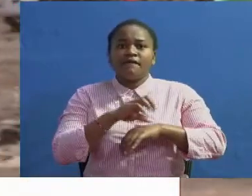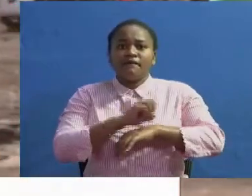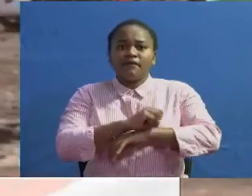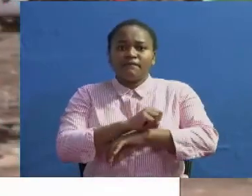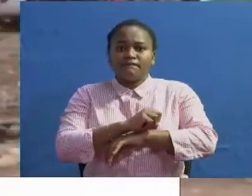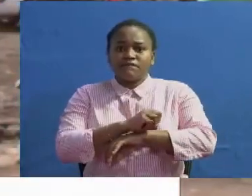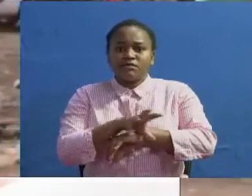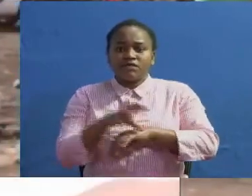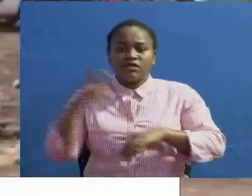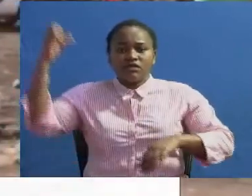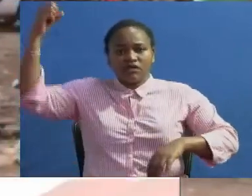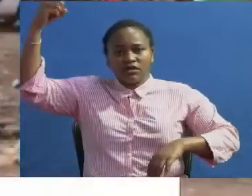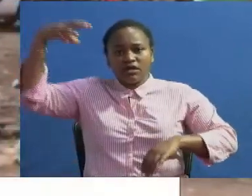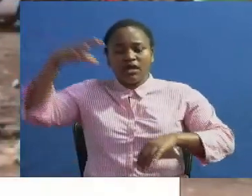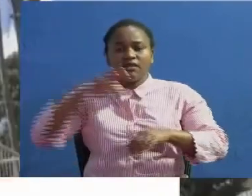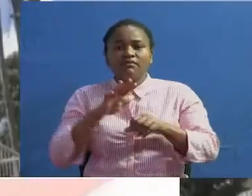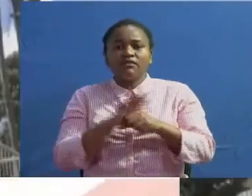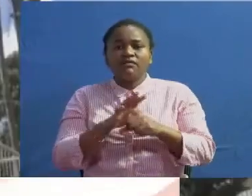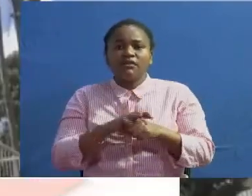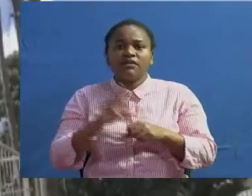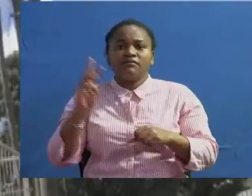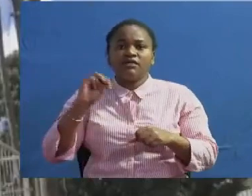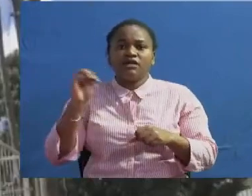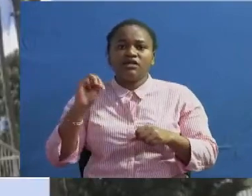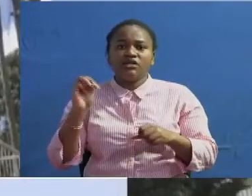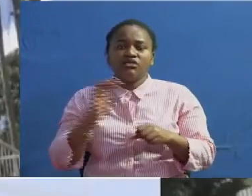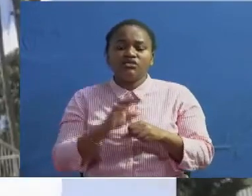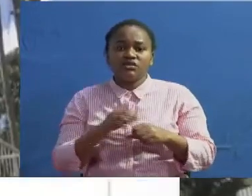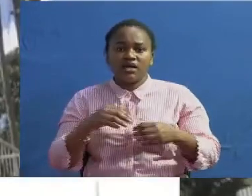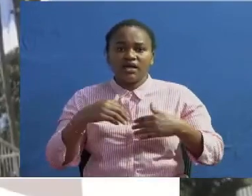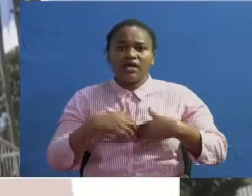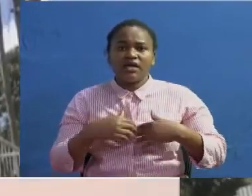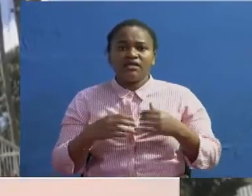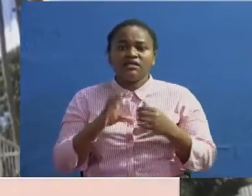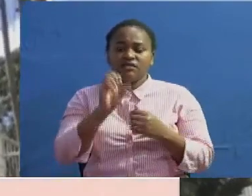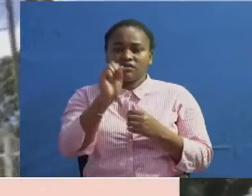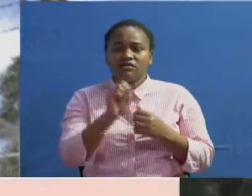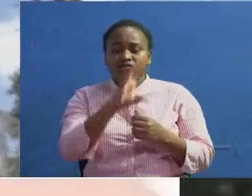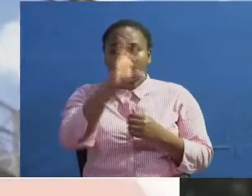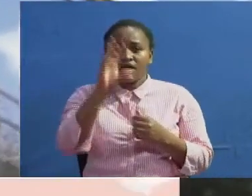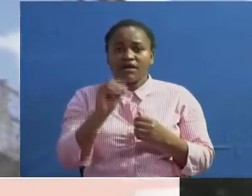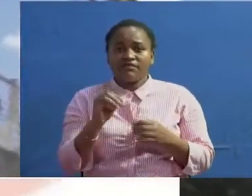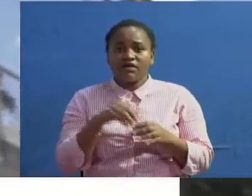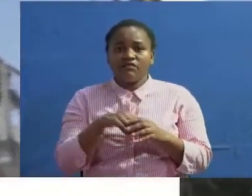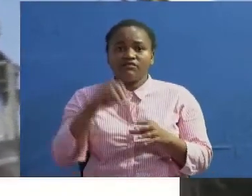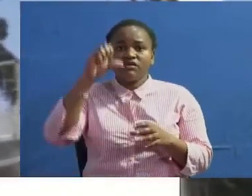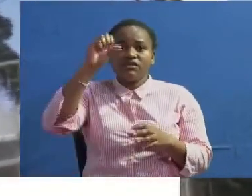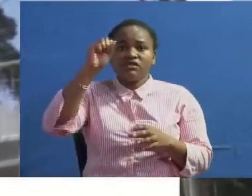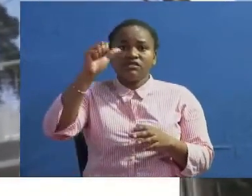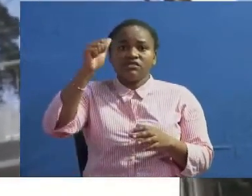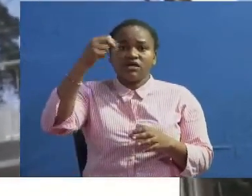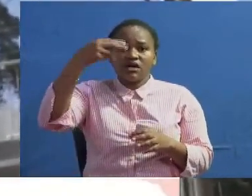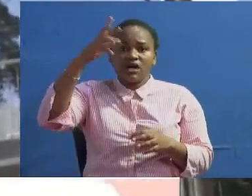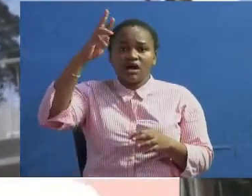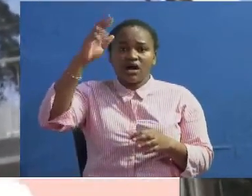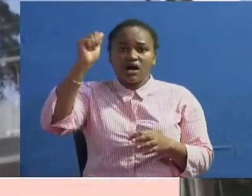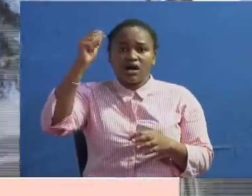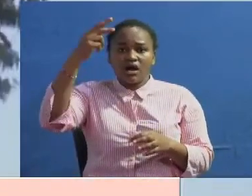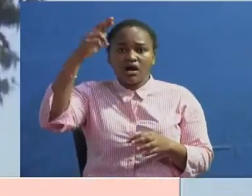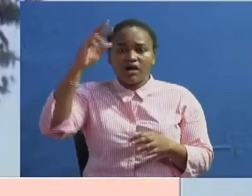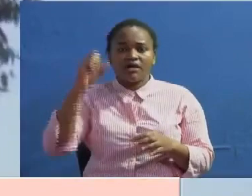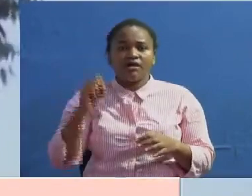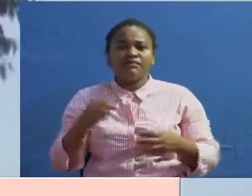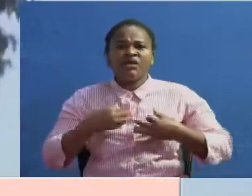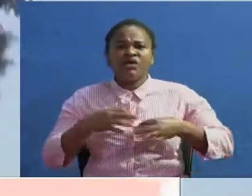ambapo milioni 590 kati ya hao waliishi Afrika kusini mwa jangwa la Sahara. Kukatika kwa umeme ni jambo